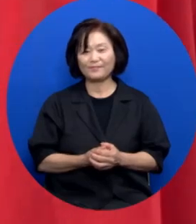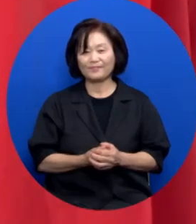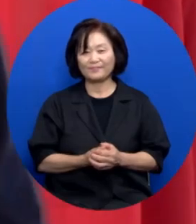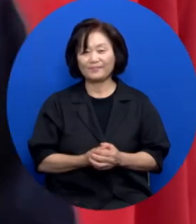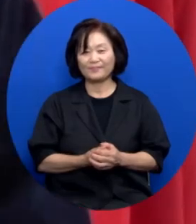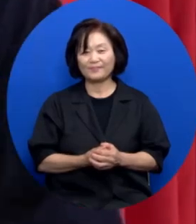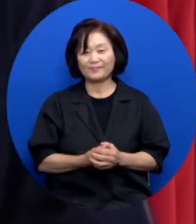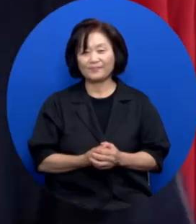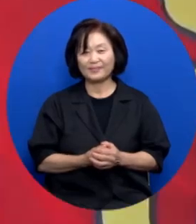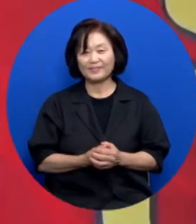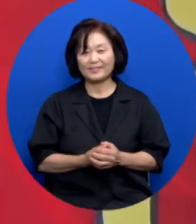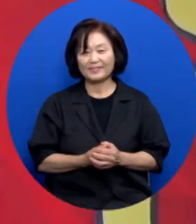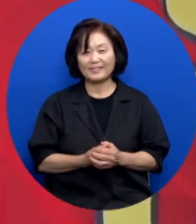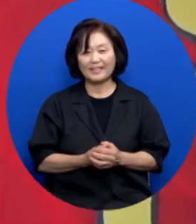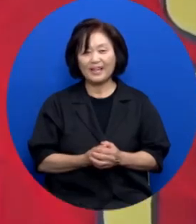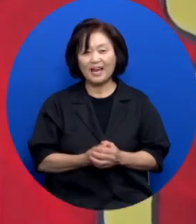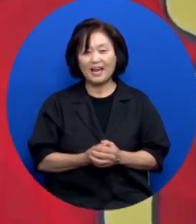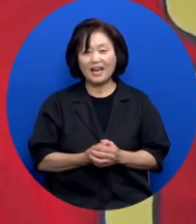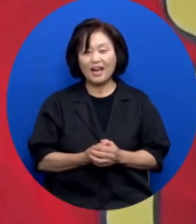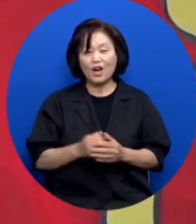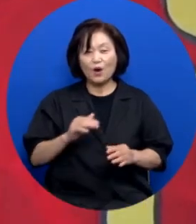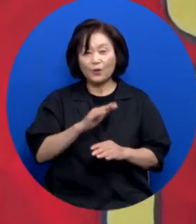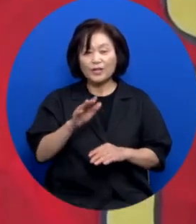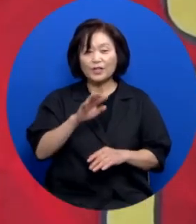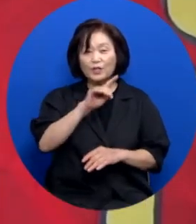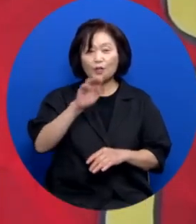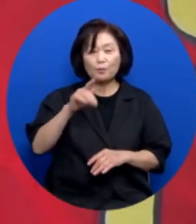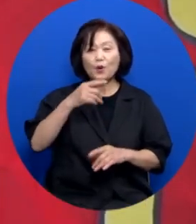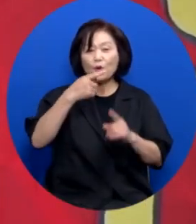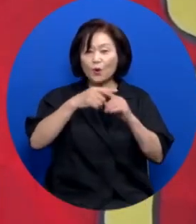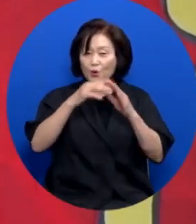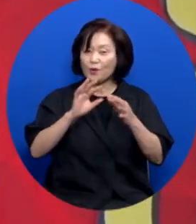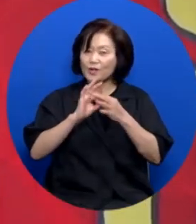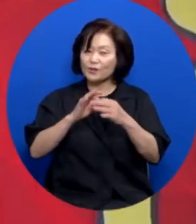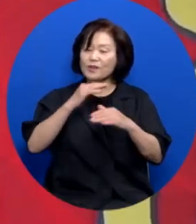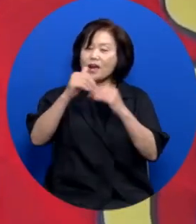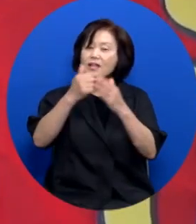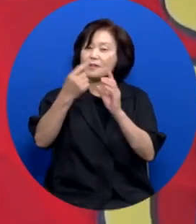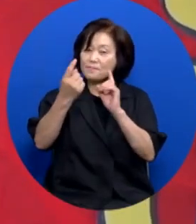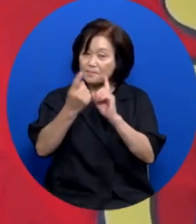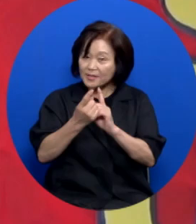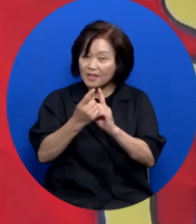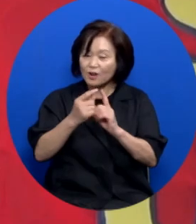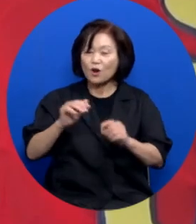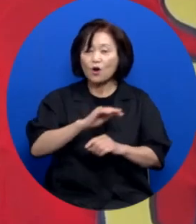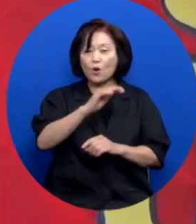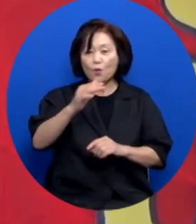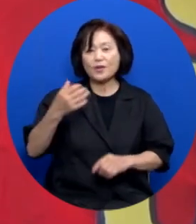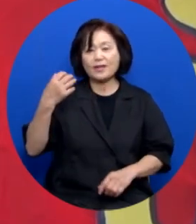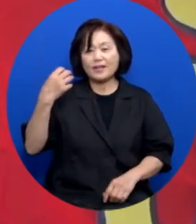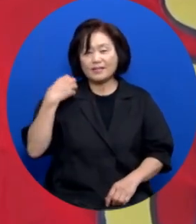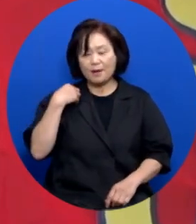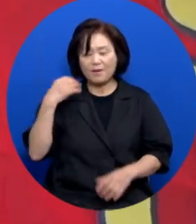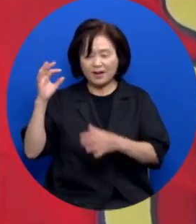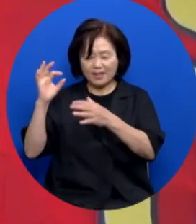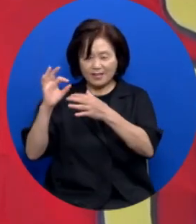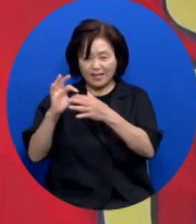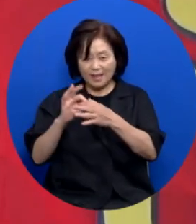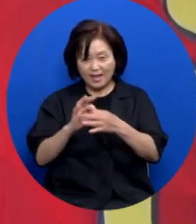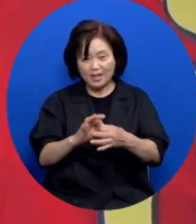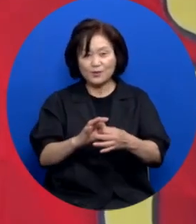bawat pag-service po namin. Ngayon, malapit na magawa yung bago namin church na makasimba na kami ng